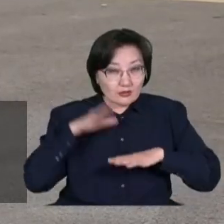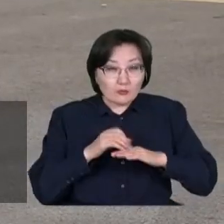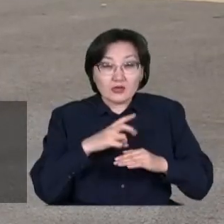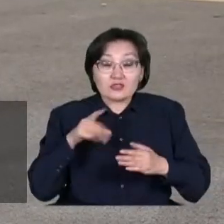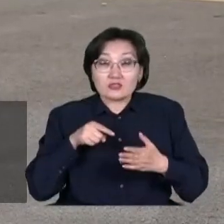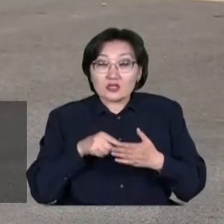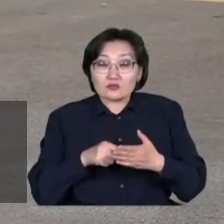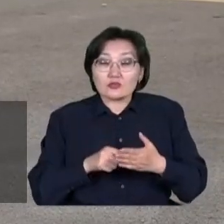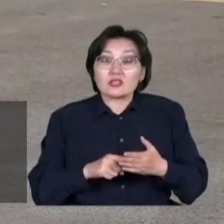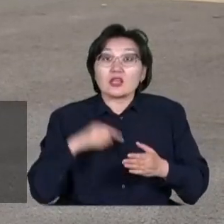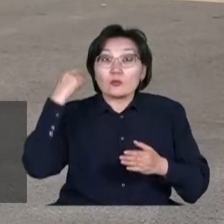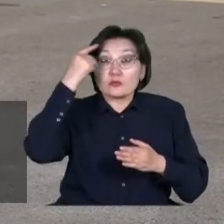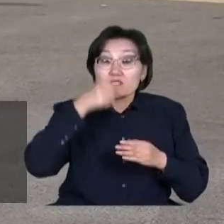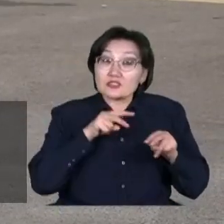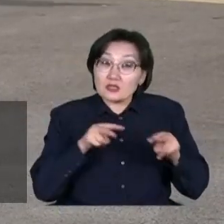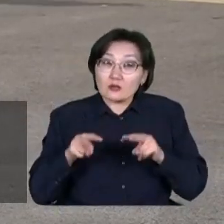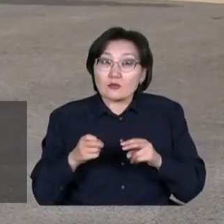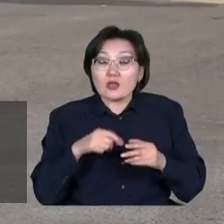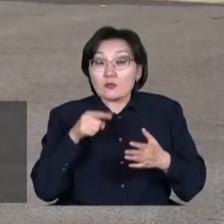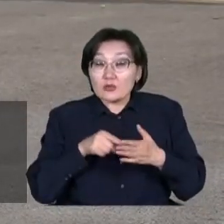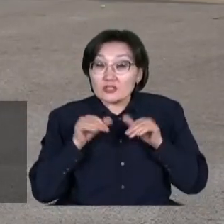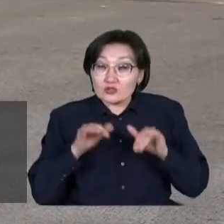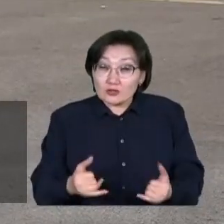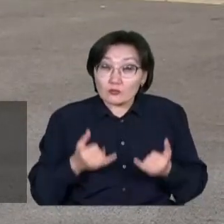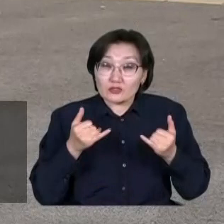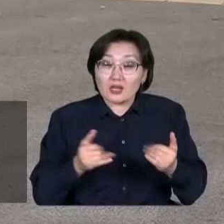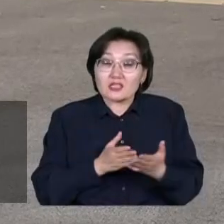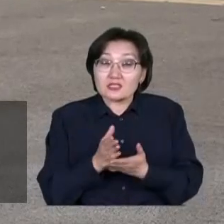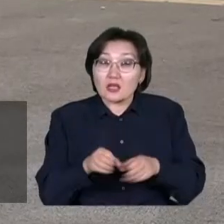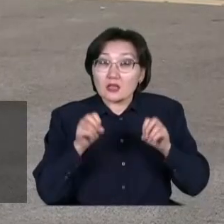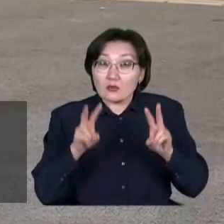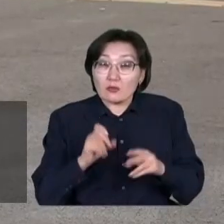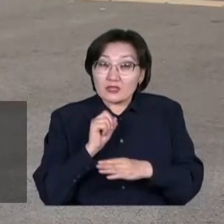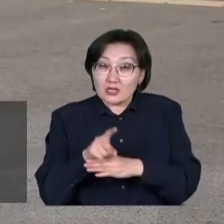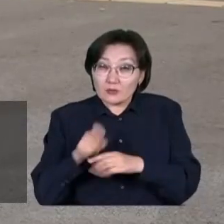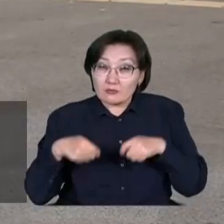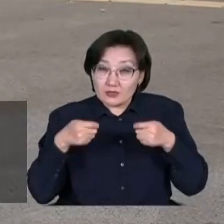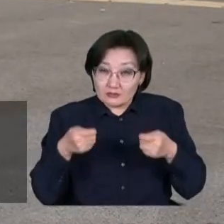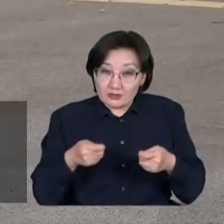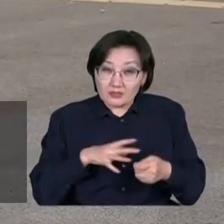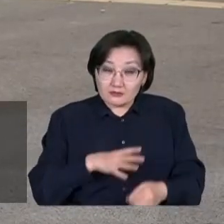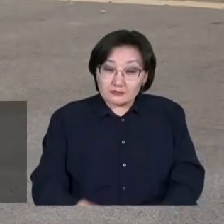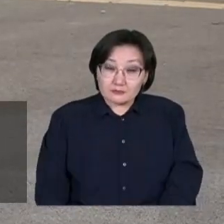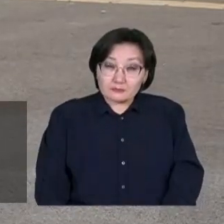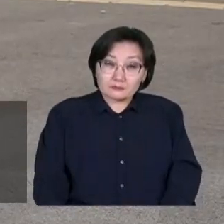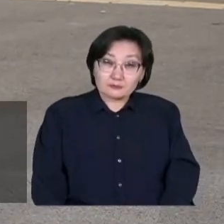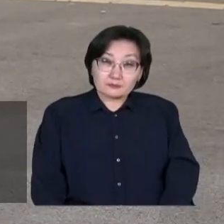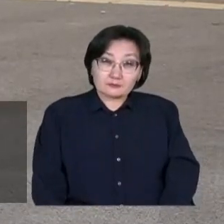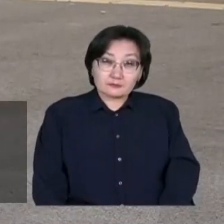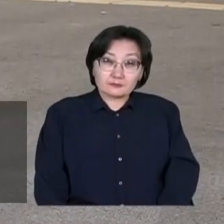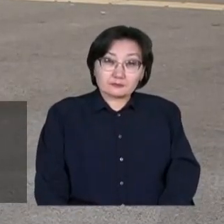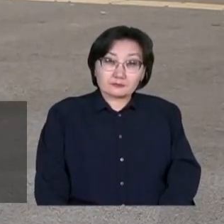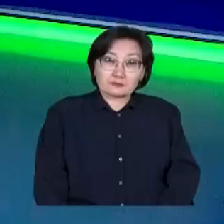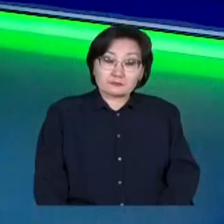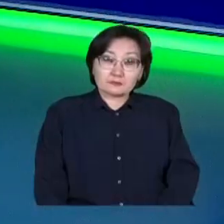мәселені жеке қарауына алып, кейбір түйіндерді шешу үшін сала мамандарына тапсырмалар берді. Әйкерім Пернебек, Мейрам Исабеков, Алматы